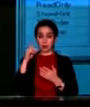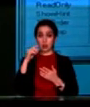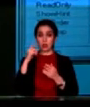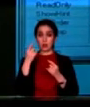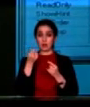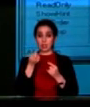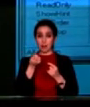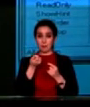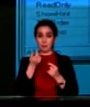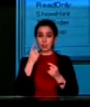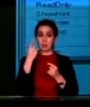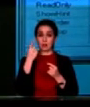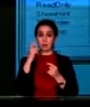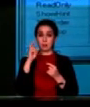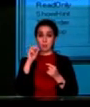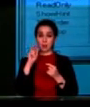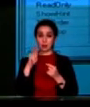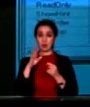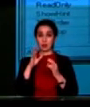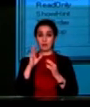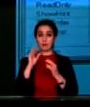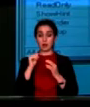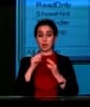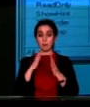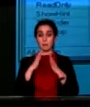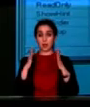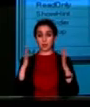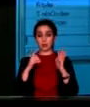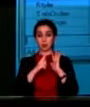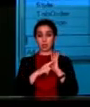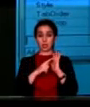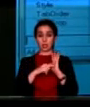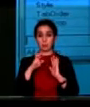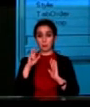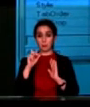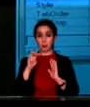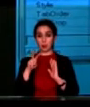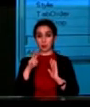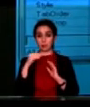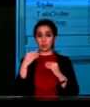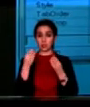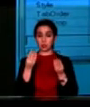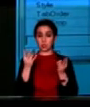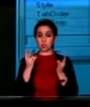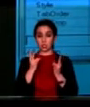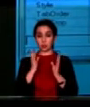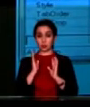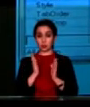Kamida, demak, 1 ball va maksimum 7 ballgacha, demak, berishimiz mumkin